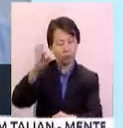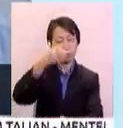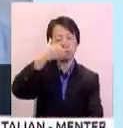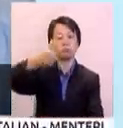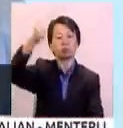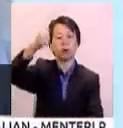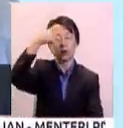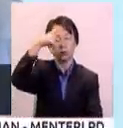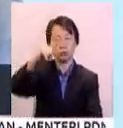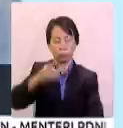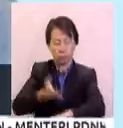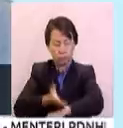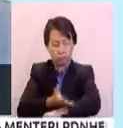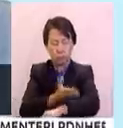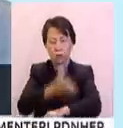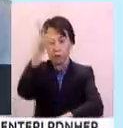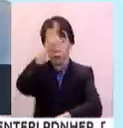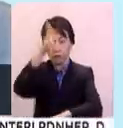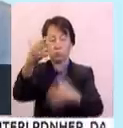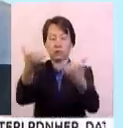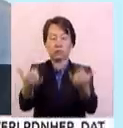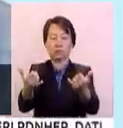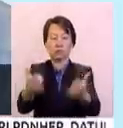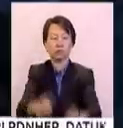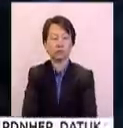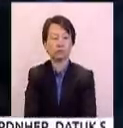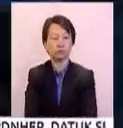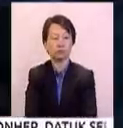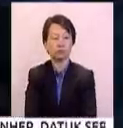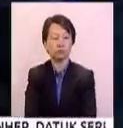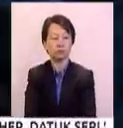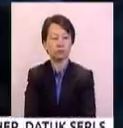terbaik bagi memperkasa kerajaan sedia ada.